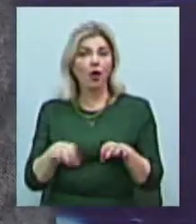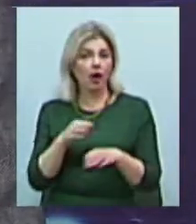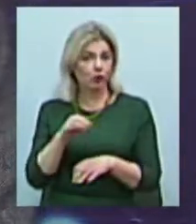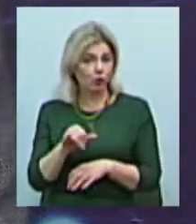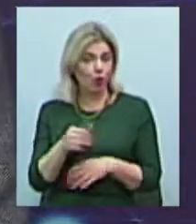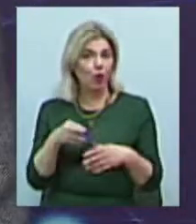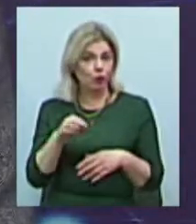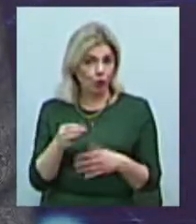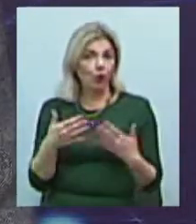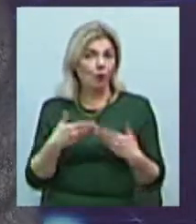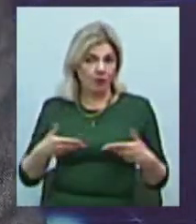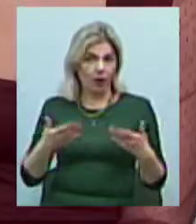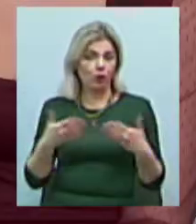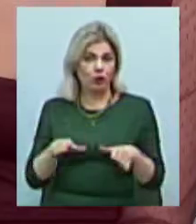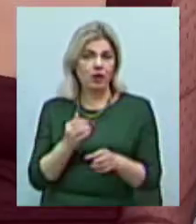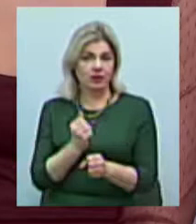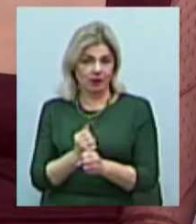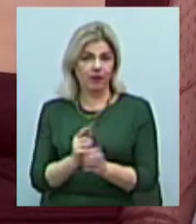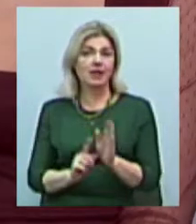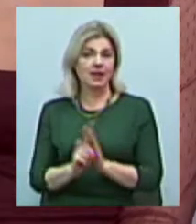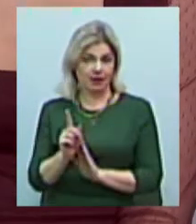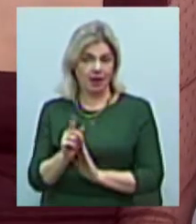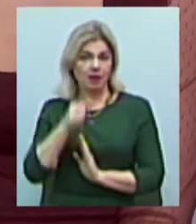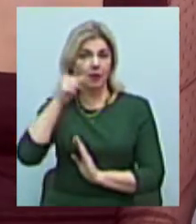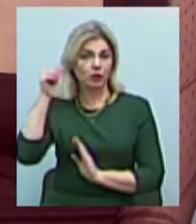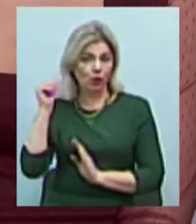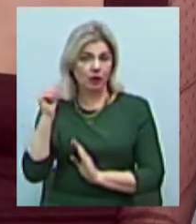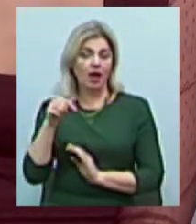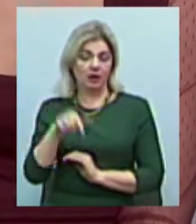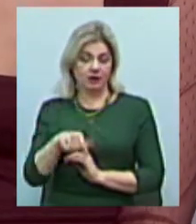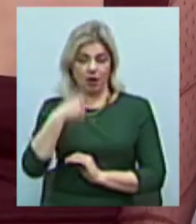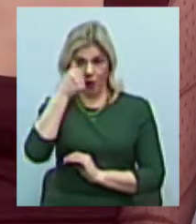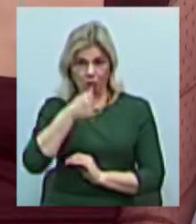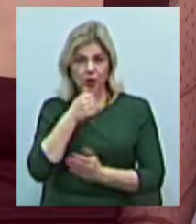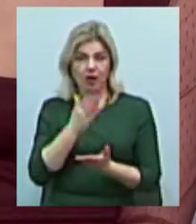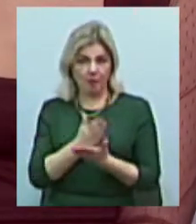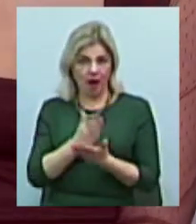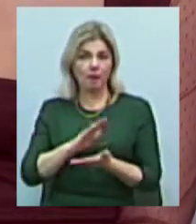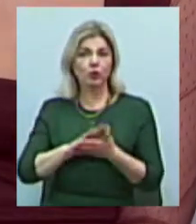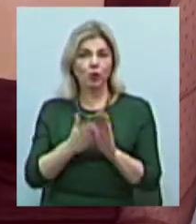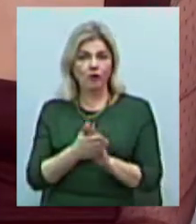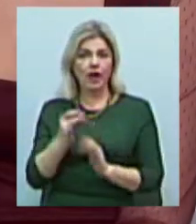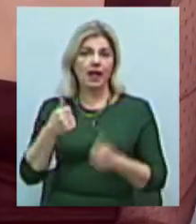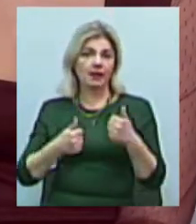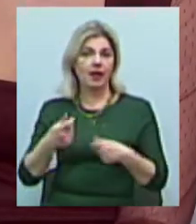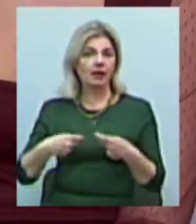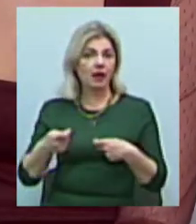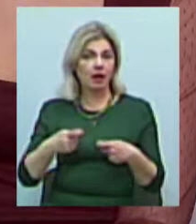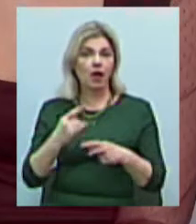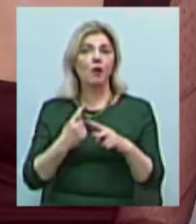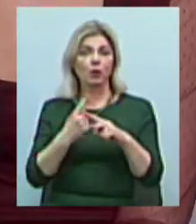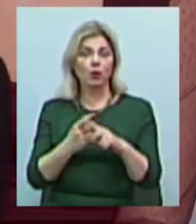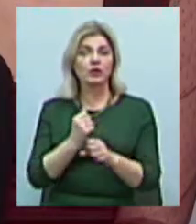ми вже, так мовити, зробили заділ в минулому році. На цей рік ми вже маємо договори, маємо тендери. Плюс ми зараз